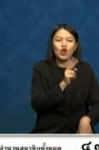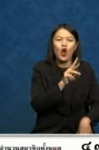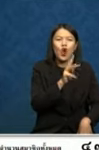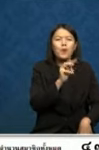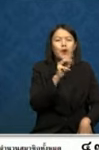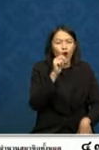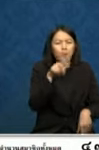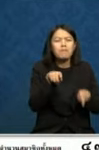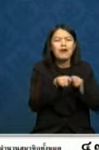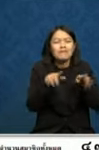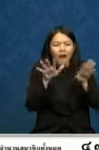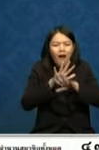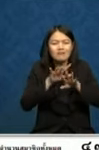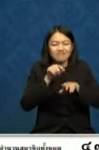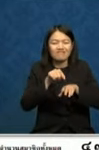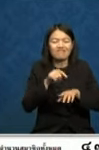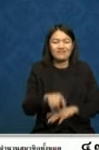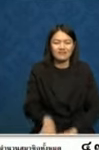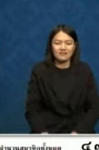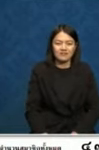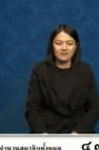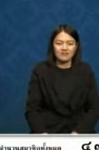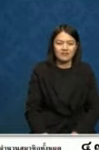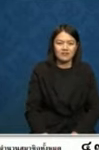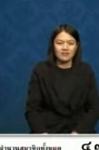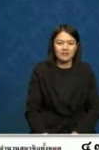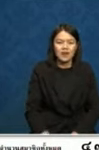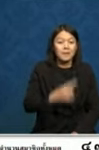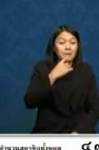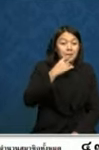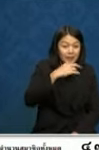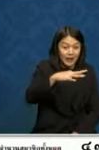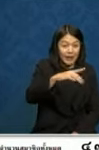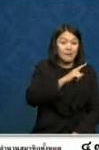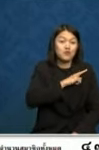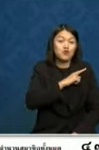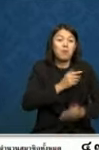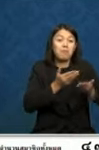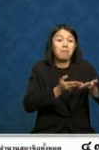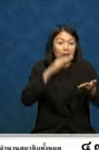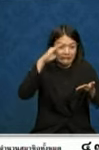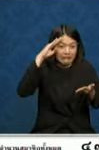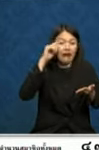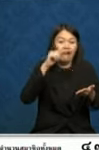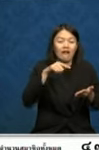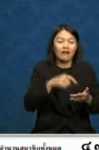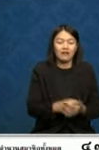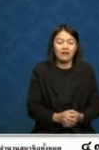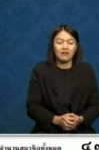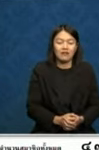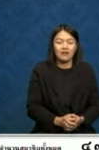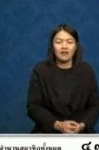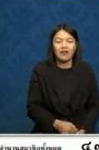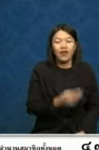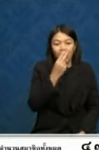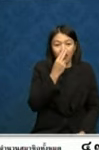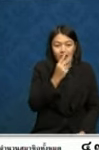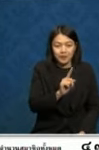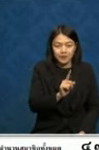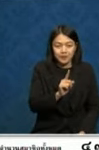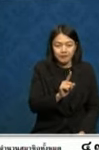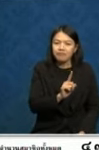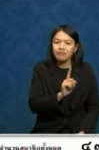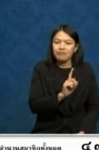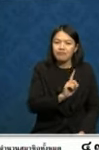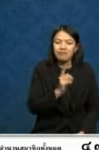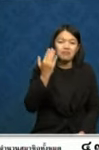เลนั่นแหละแต่เป็นเวอร์ชันทะเลของกองทัพเรือผลงานของสอนชนอย่างที่เห็นไปแล้วครับว่ามีอะไ